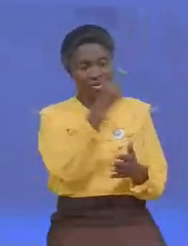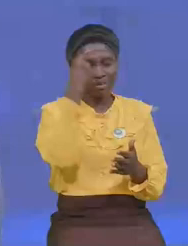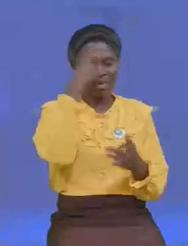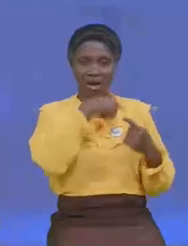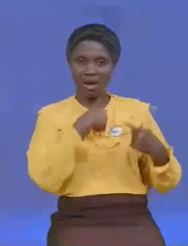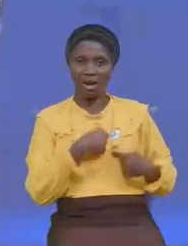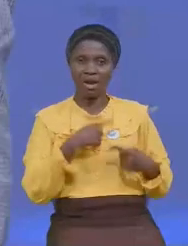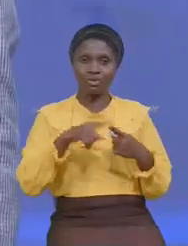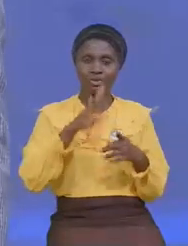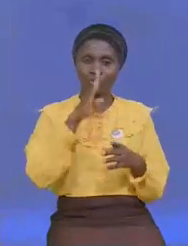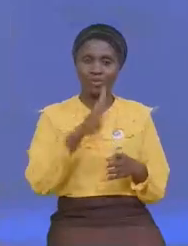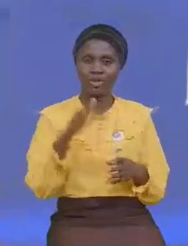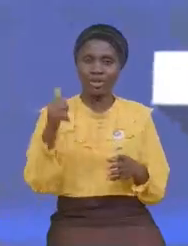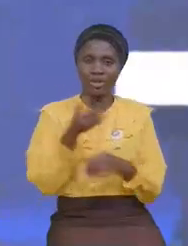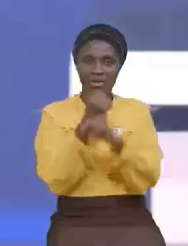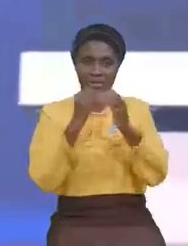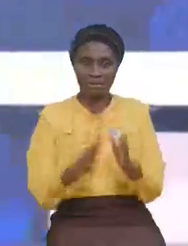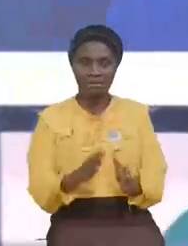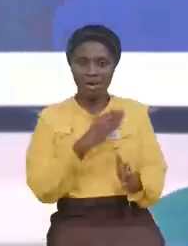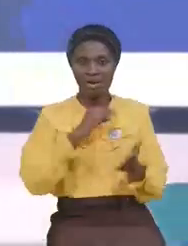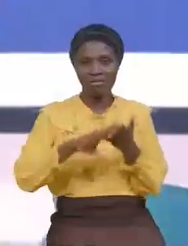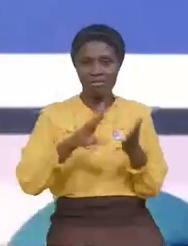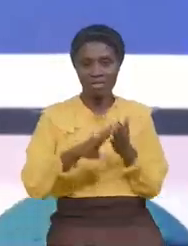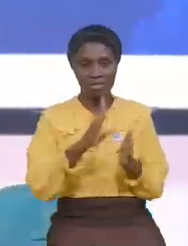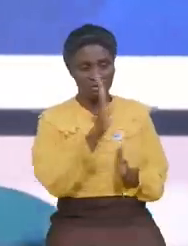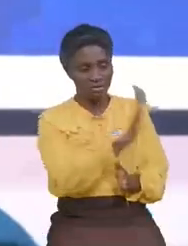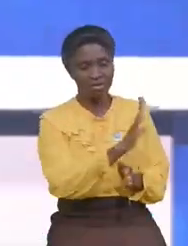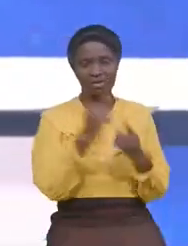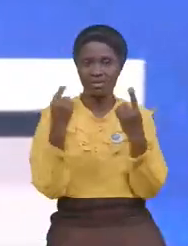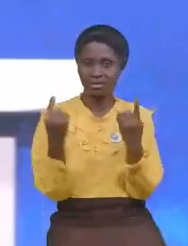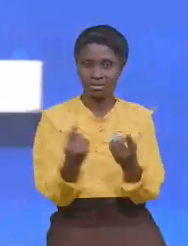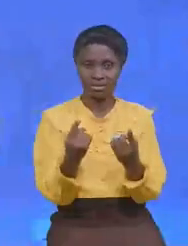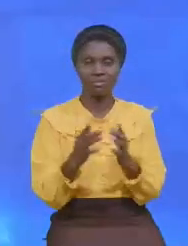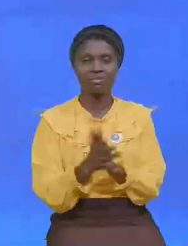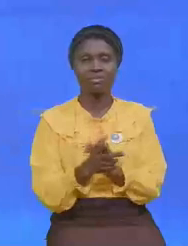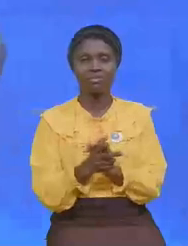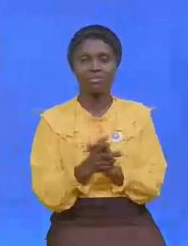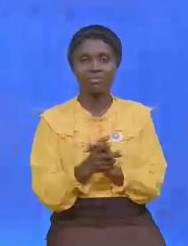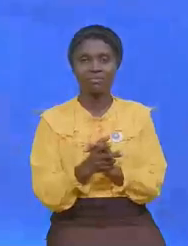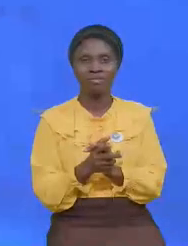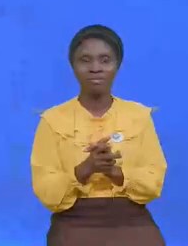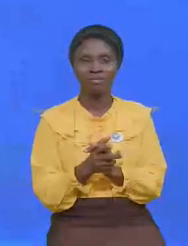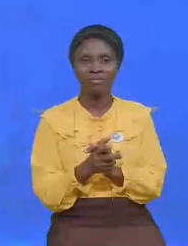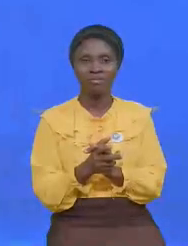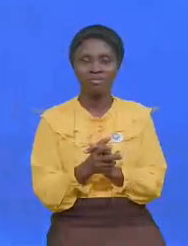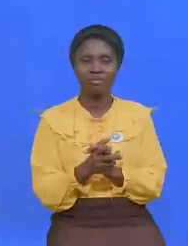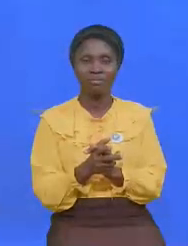vie, de tout son corps, de toute sa vie, pour qu'il soit son sauveur.